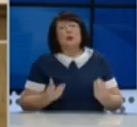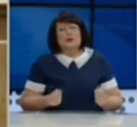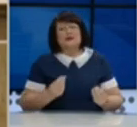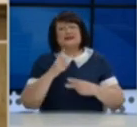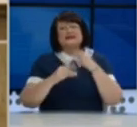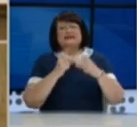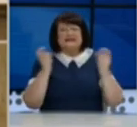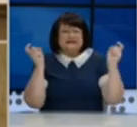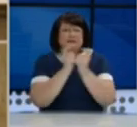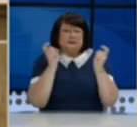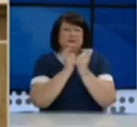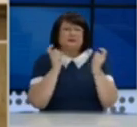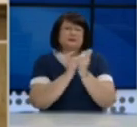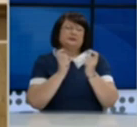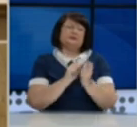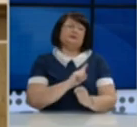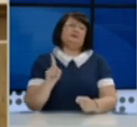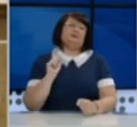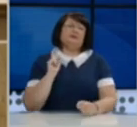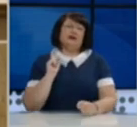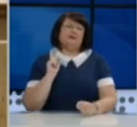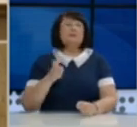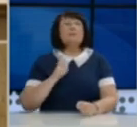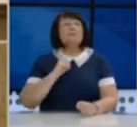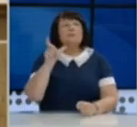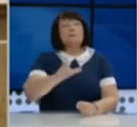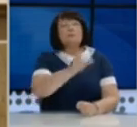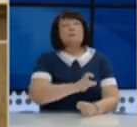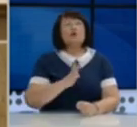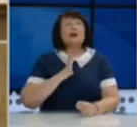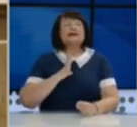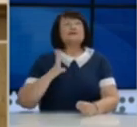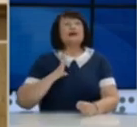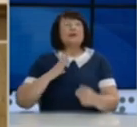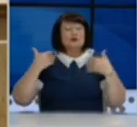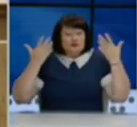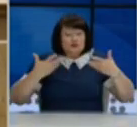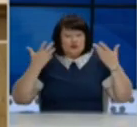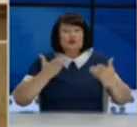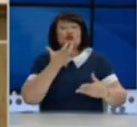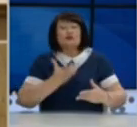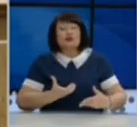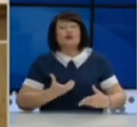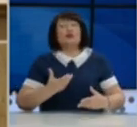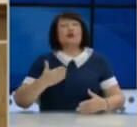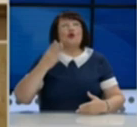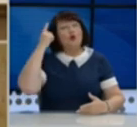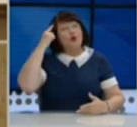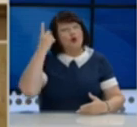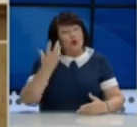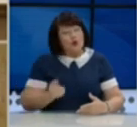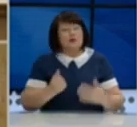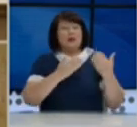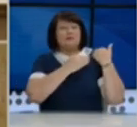κοινοβουλευτική κοκορομαχία. Αυτό το οποίο περιμένουν είναι λογοδοσία, σοβαρότητα, οραμότητα,